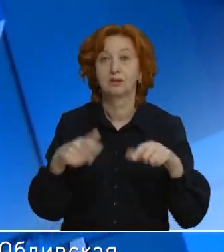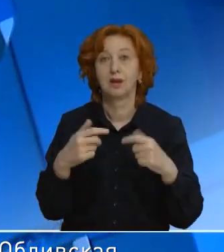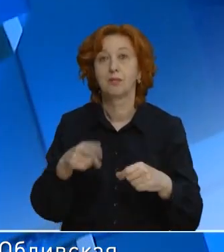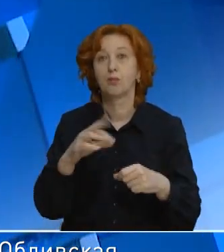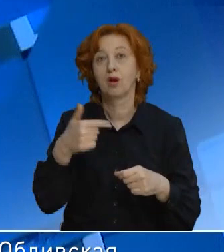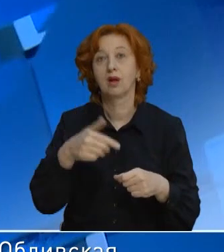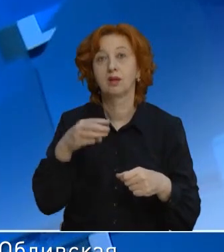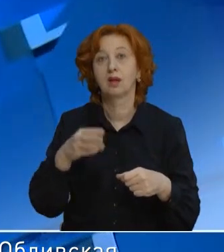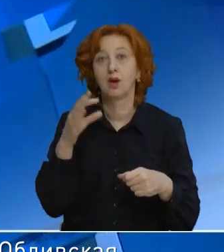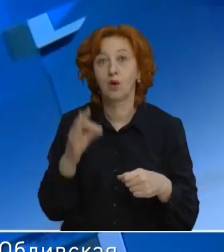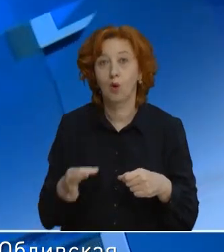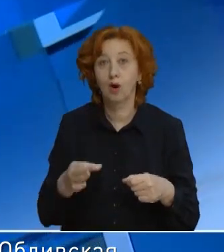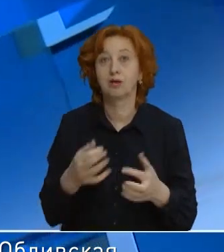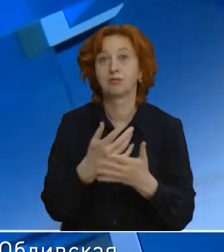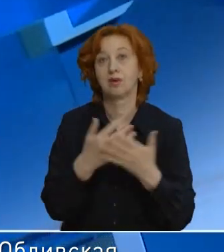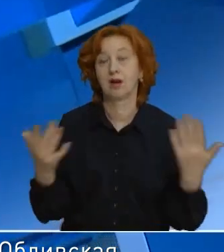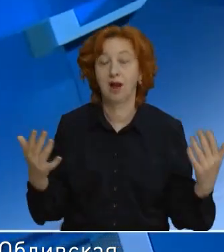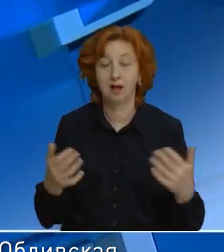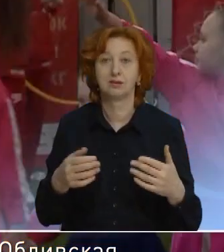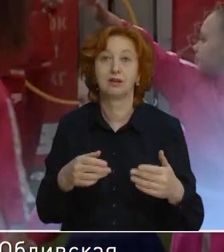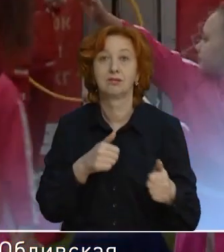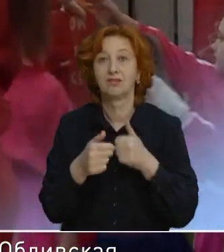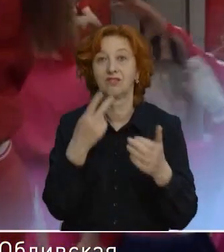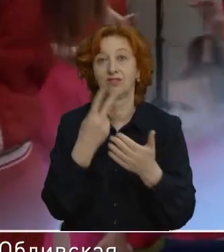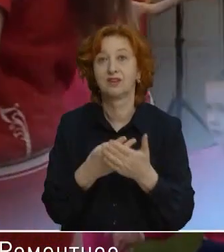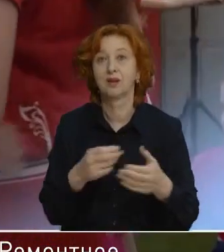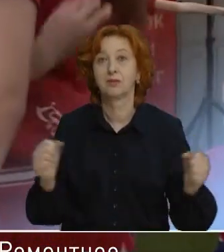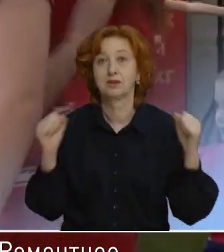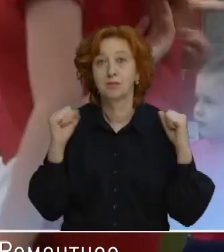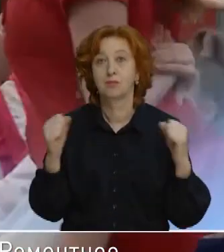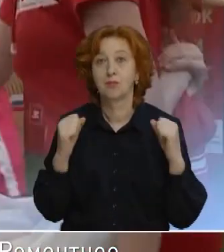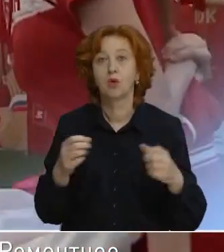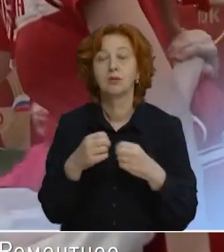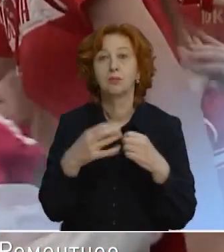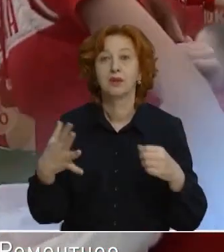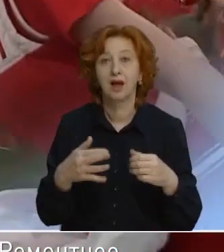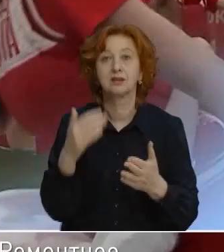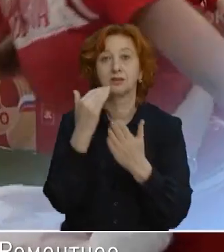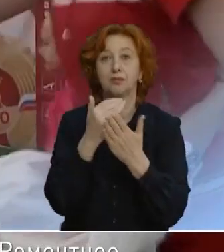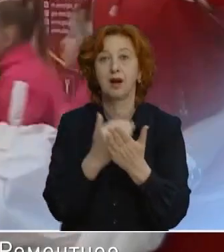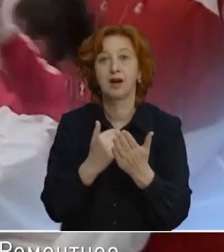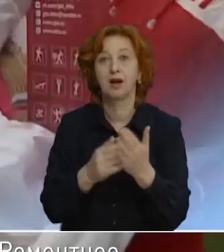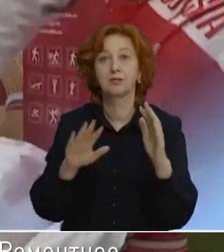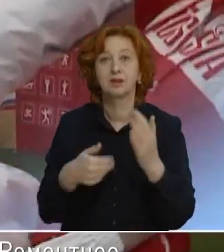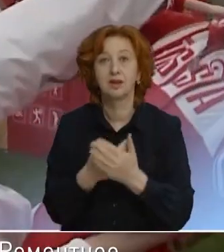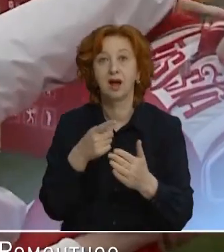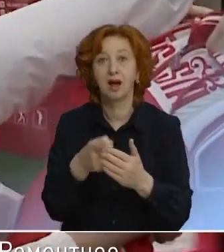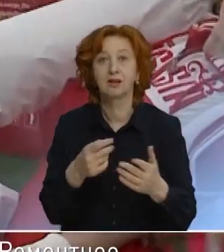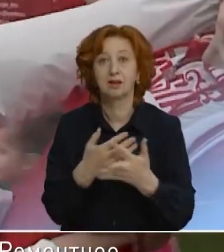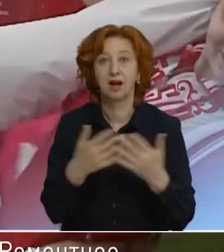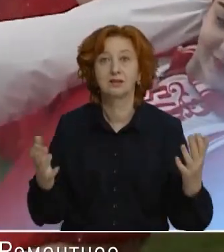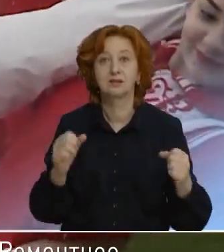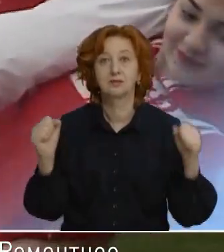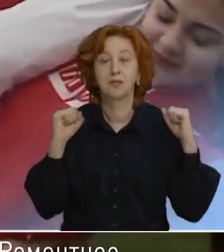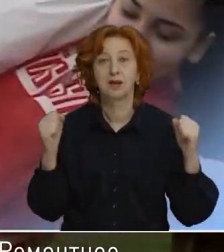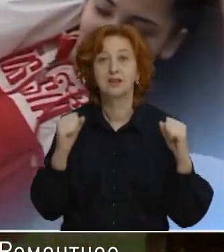беговелам, пляжным, легкоатлетическим, игровым и гребным видам спорта. Всего запланировано 15 программ, в которых будет задействовано 10